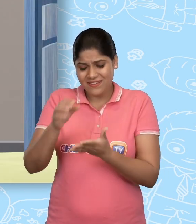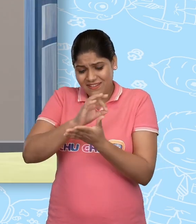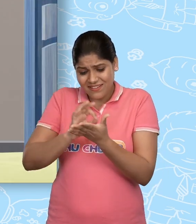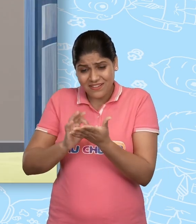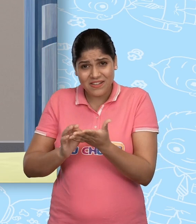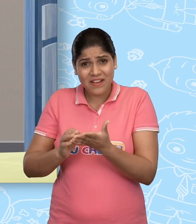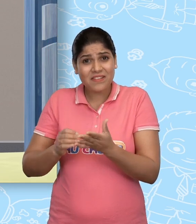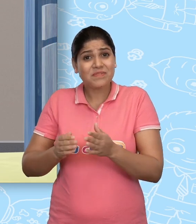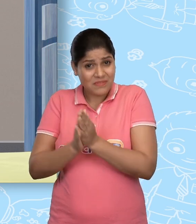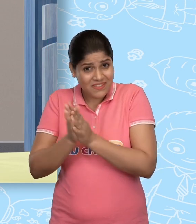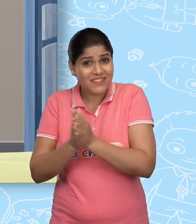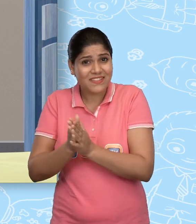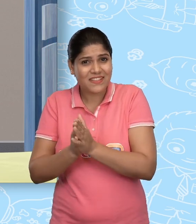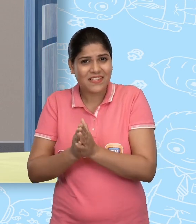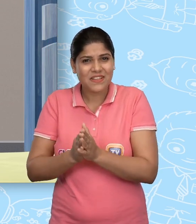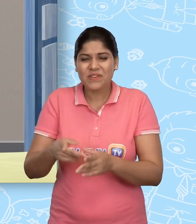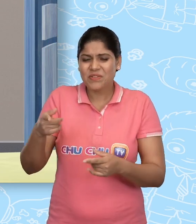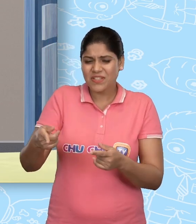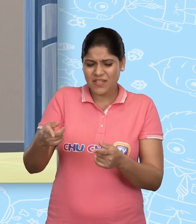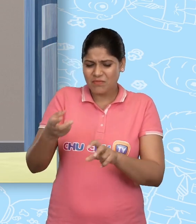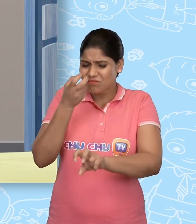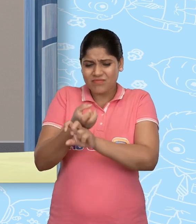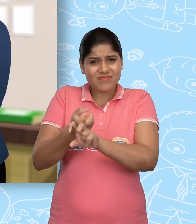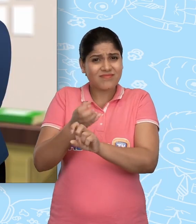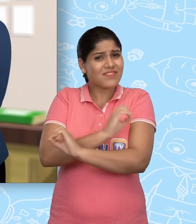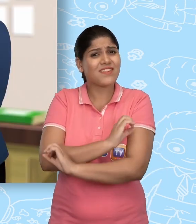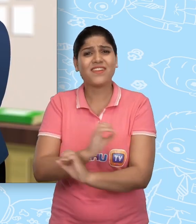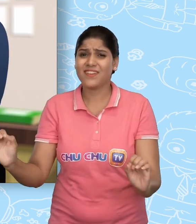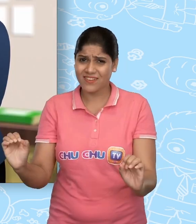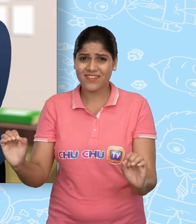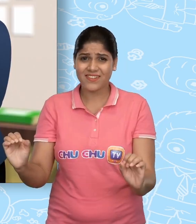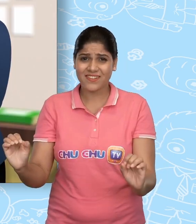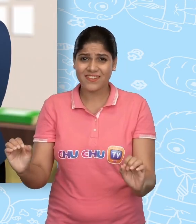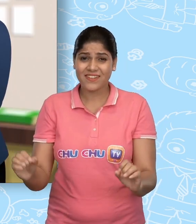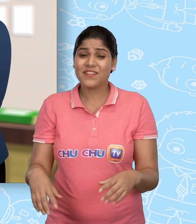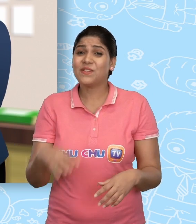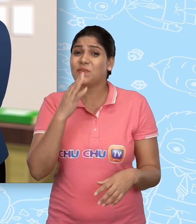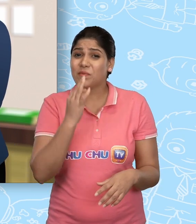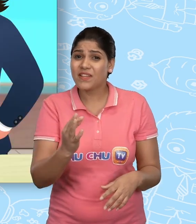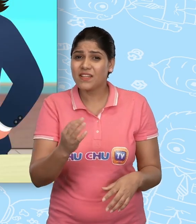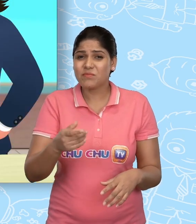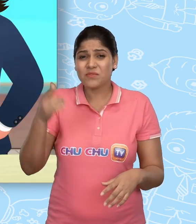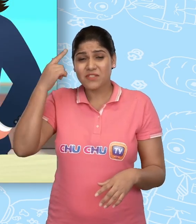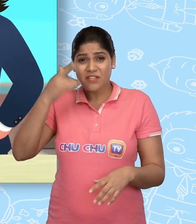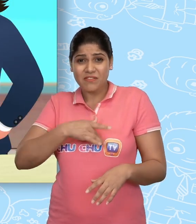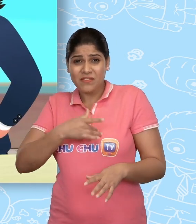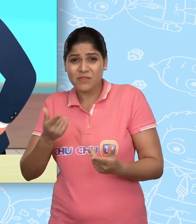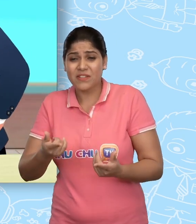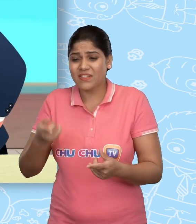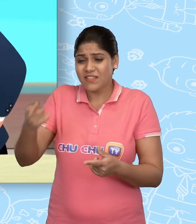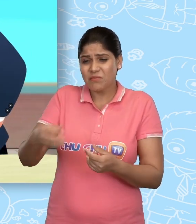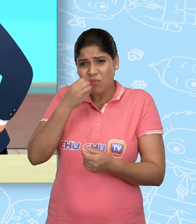वाह मिस डॉर्थी, लिखना मजेदार है और ये बिल्कुल भी मुश्किल नहीं है। असल